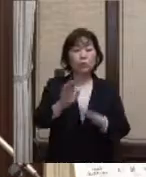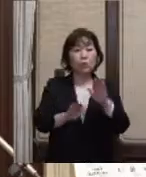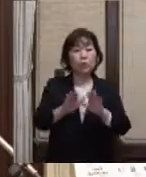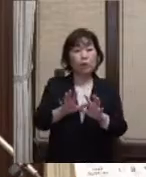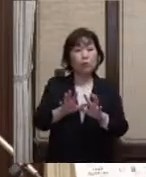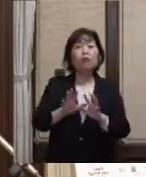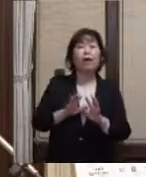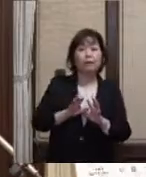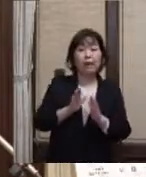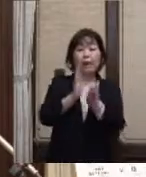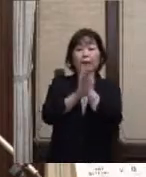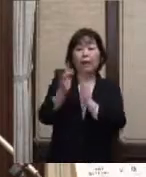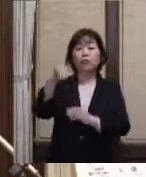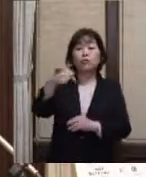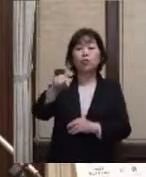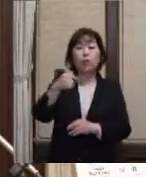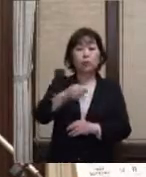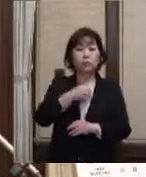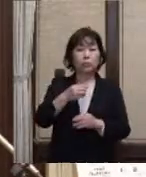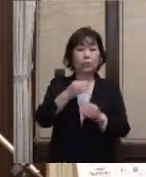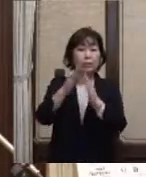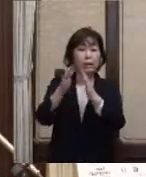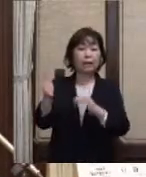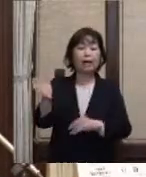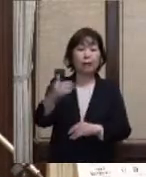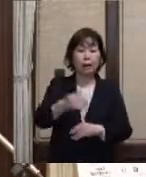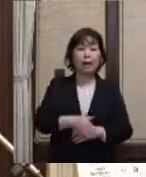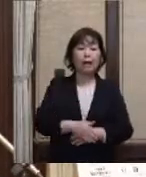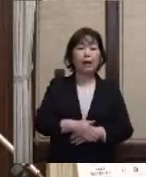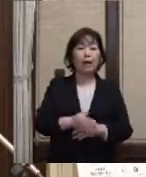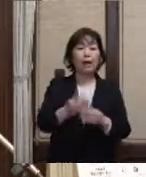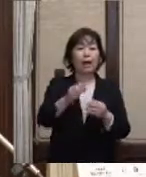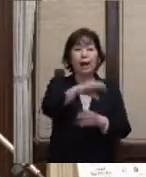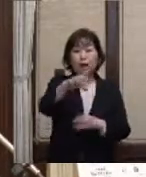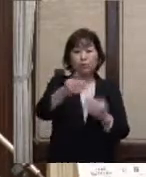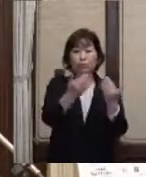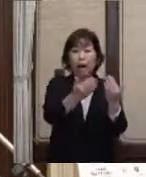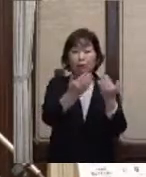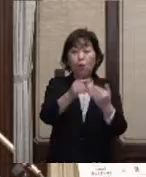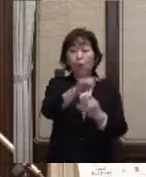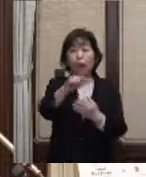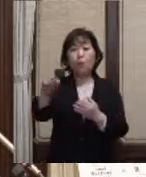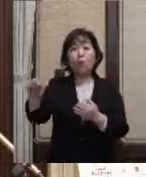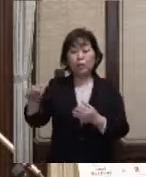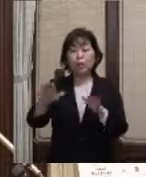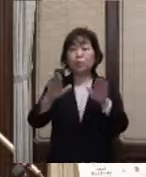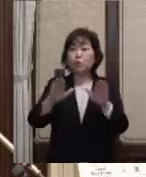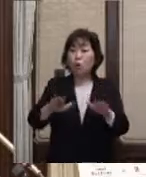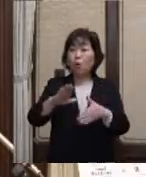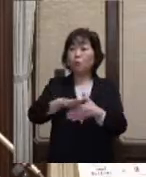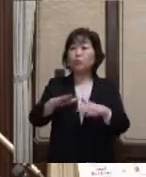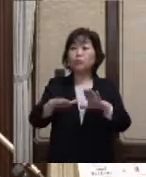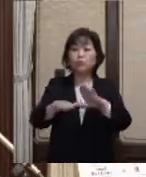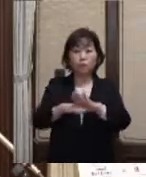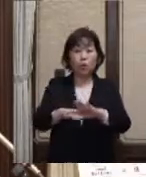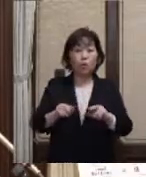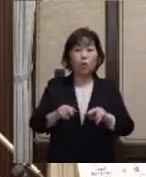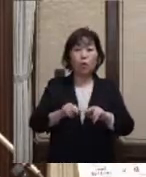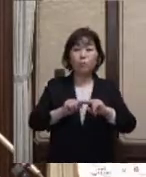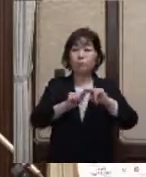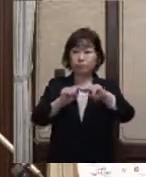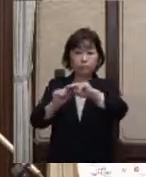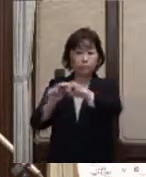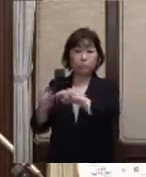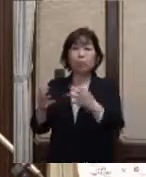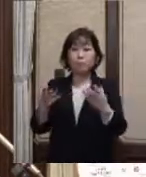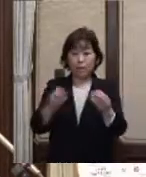て、県教委の方から、各学校にですね、今日文書 発出しました。 発出した。じゃ